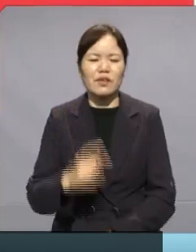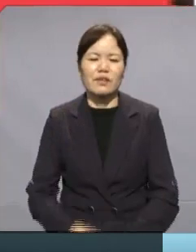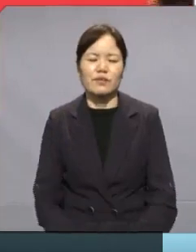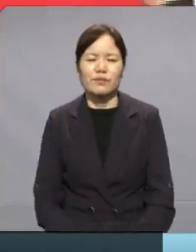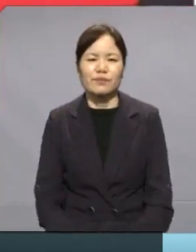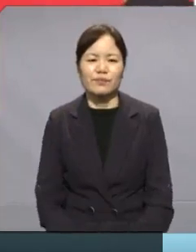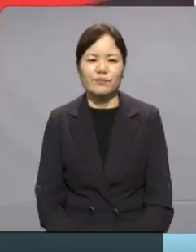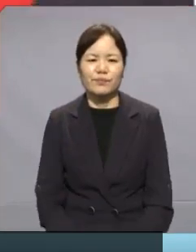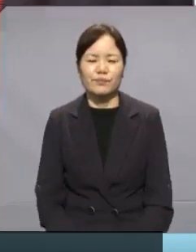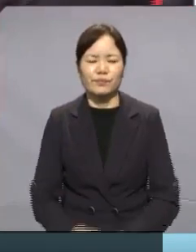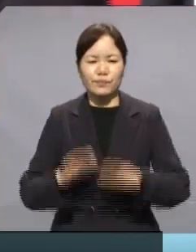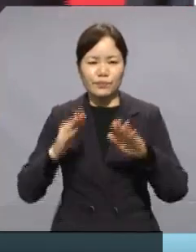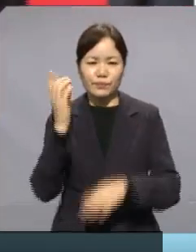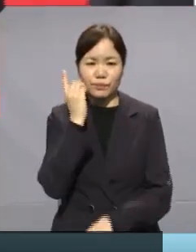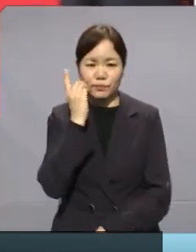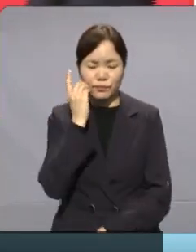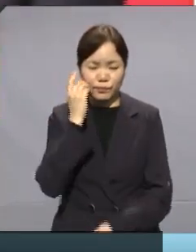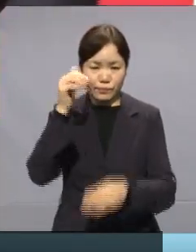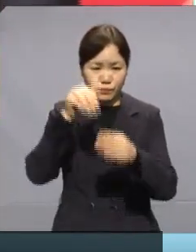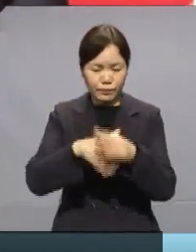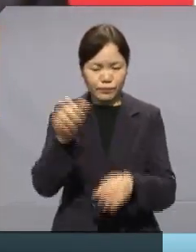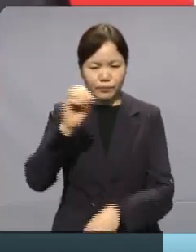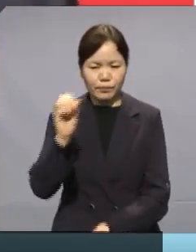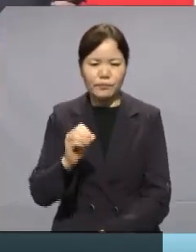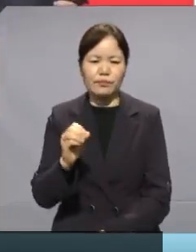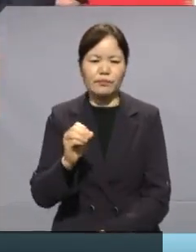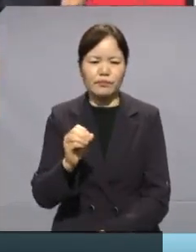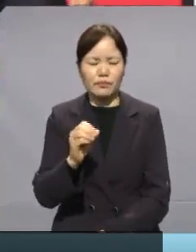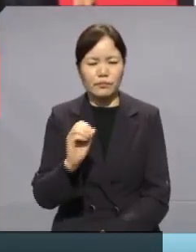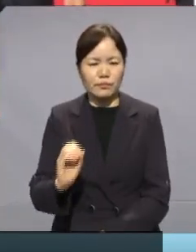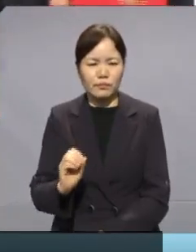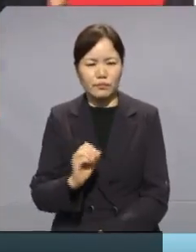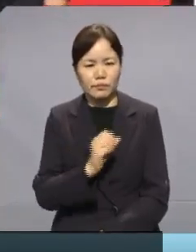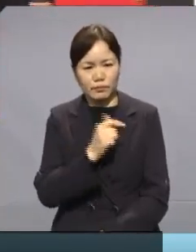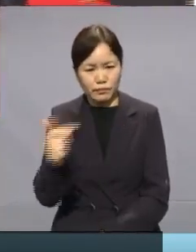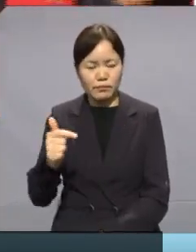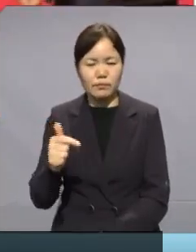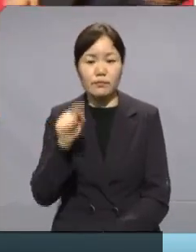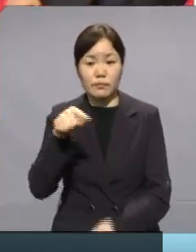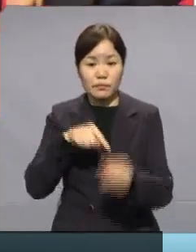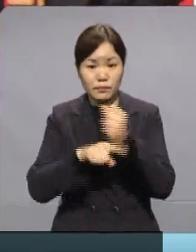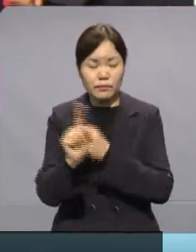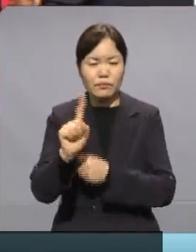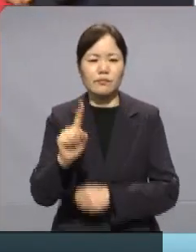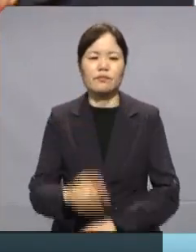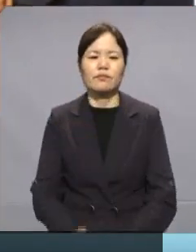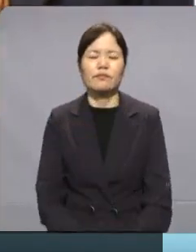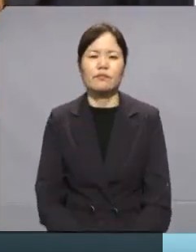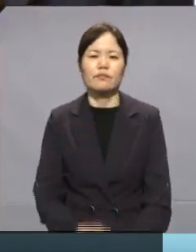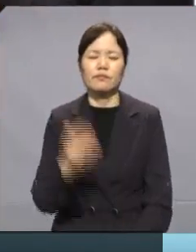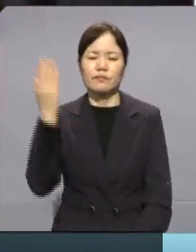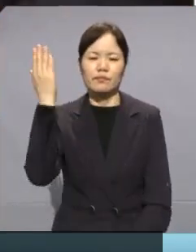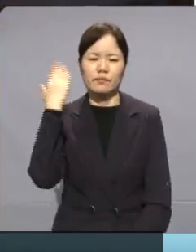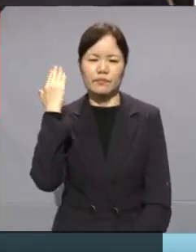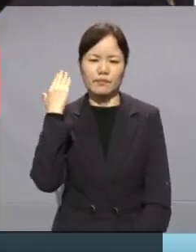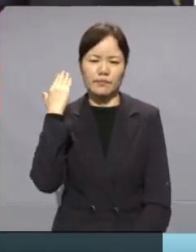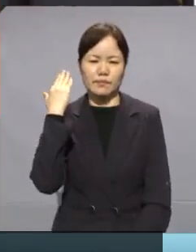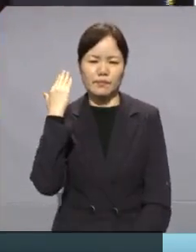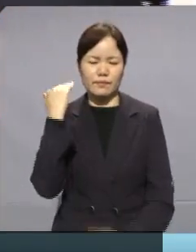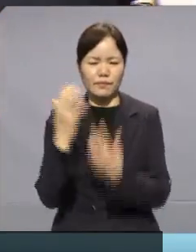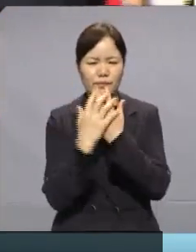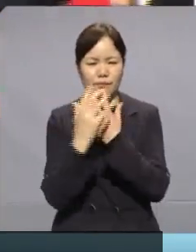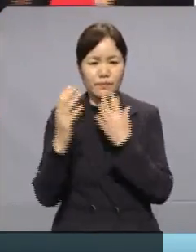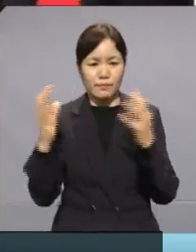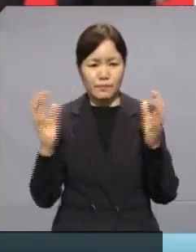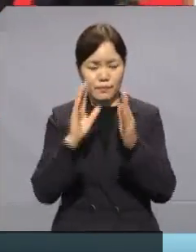이번에 특히 그 모바일 투표율이 상당히 그 높았어요. 네. 그건 무엇을 의미할까? 그러니까 지난 그 전당대회